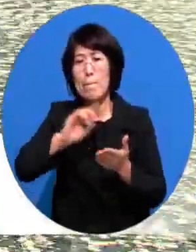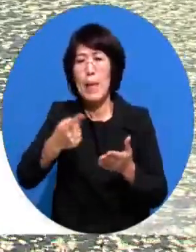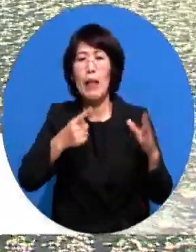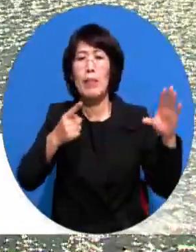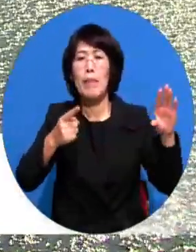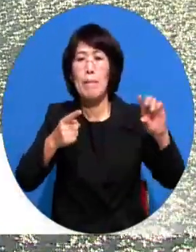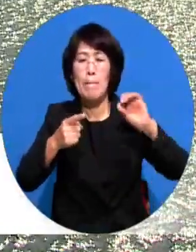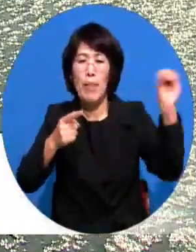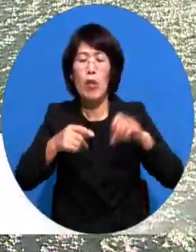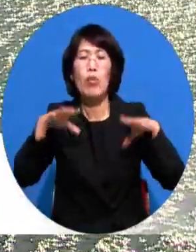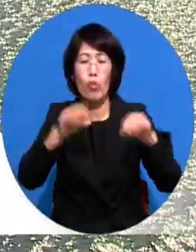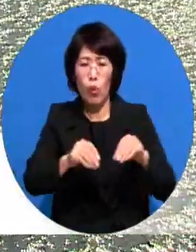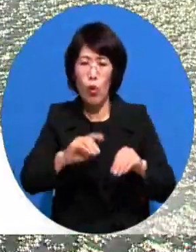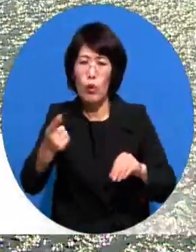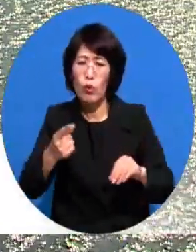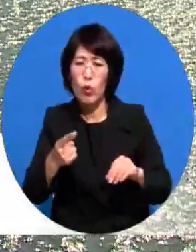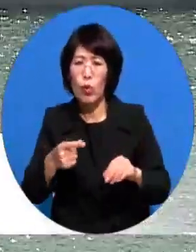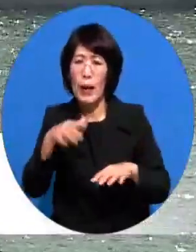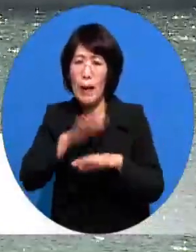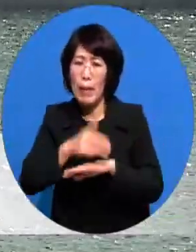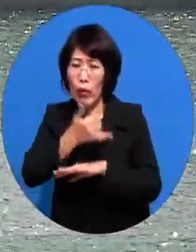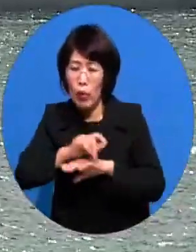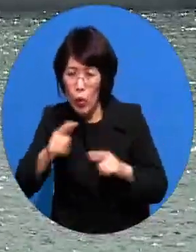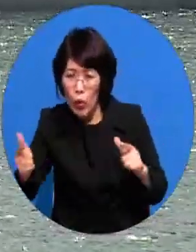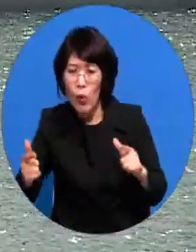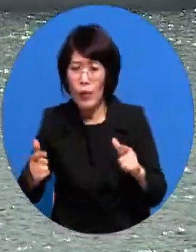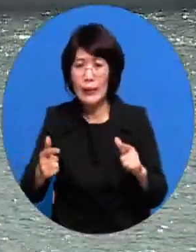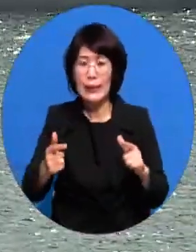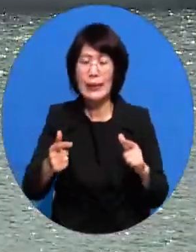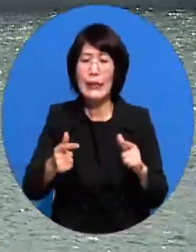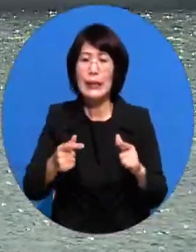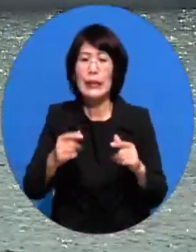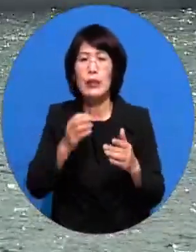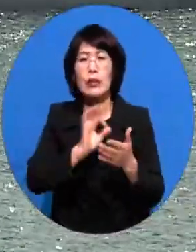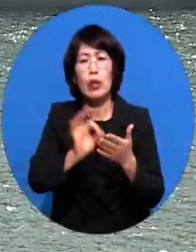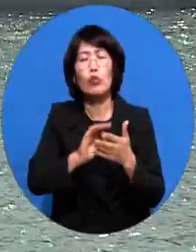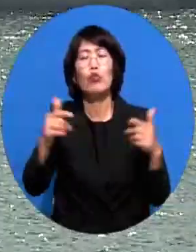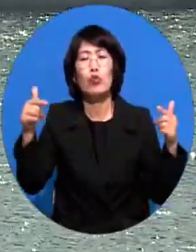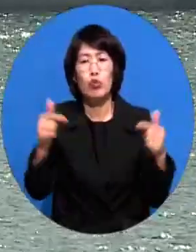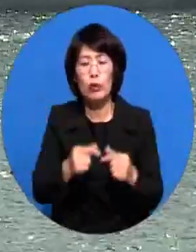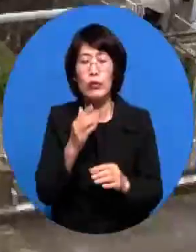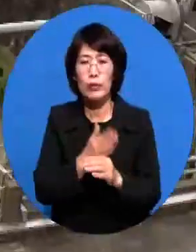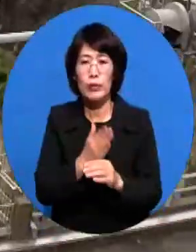100% 하촌수 대체 공급 등을 통해 용수 절감을 하고 있습니다